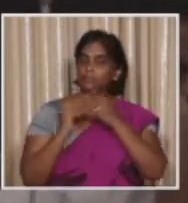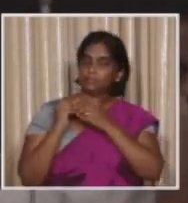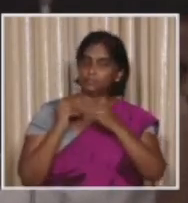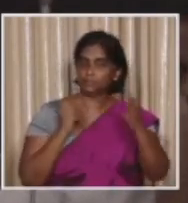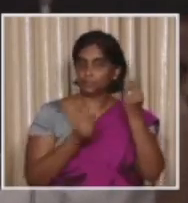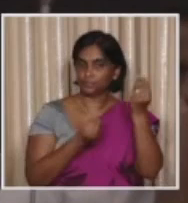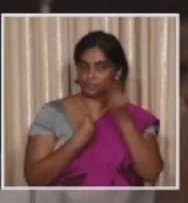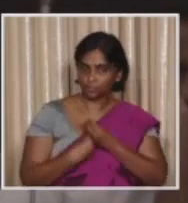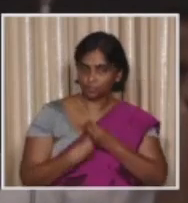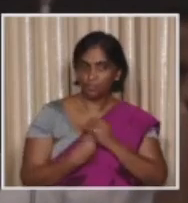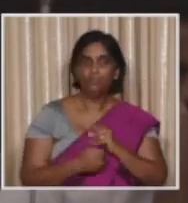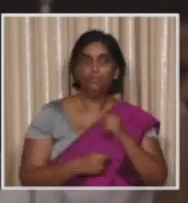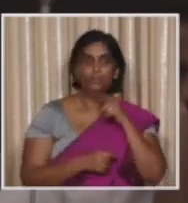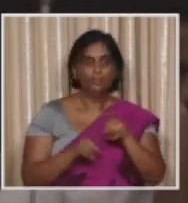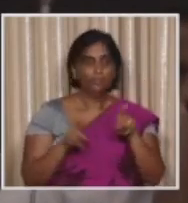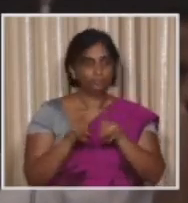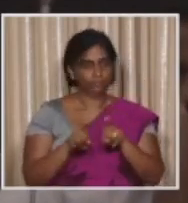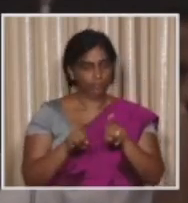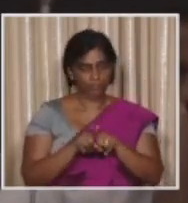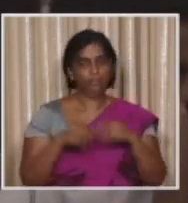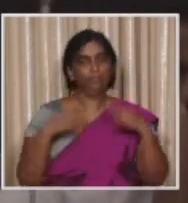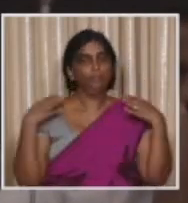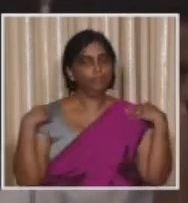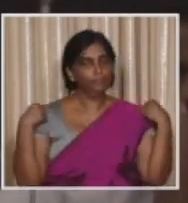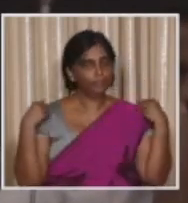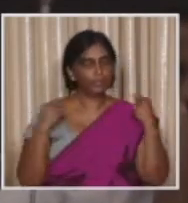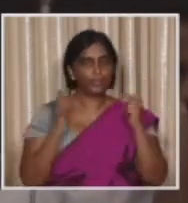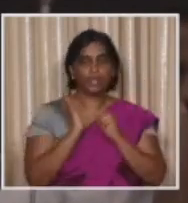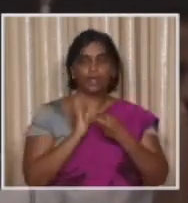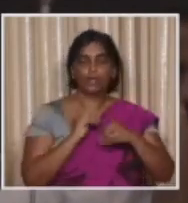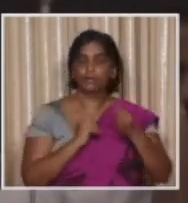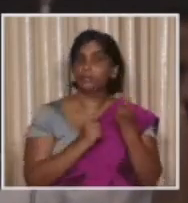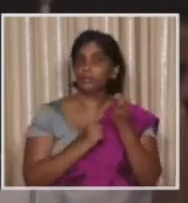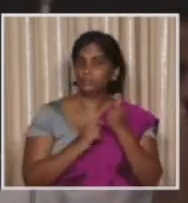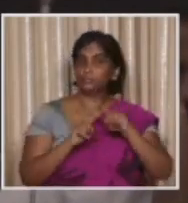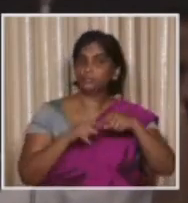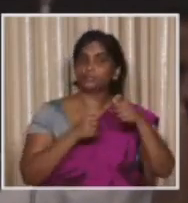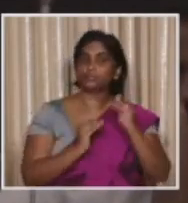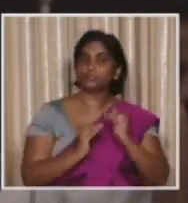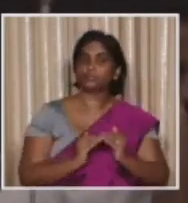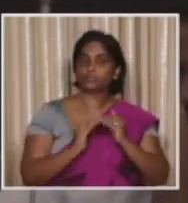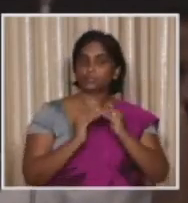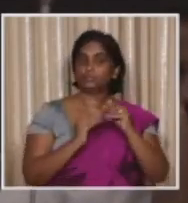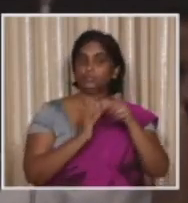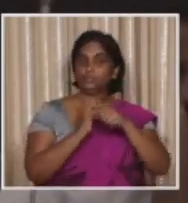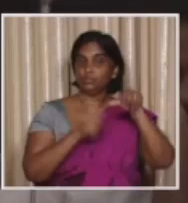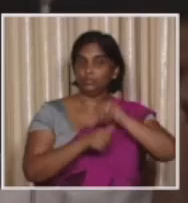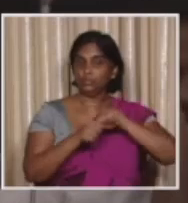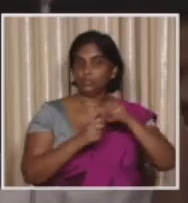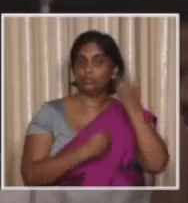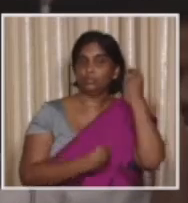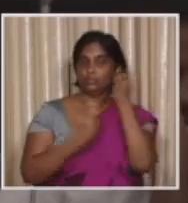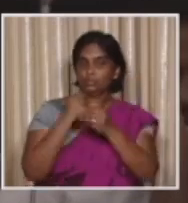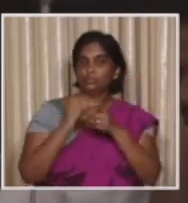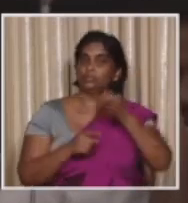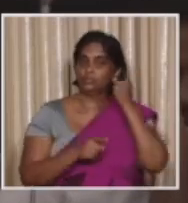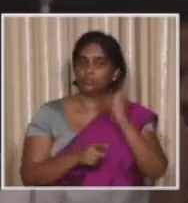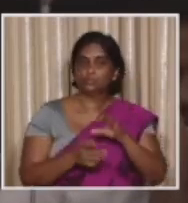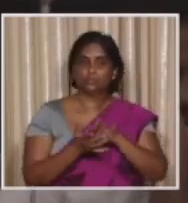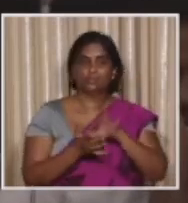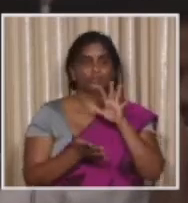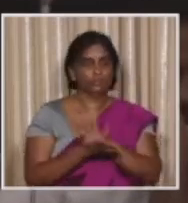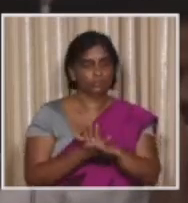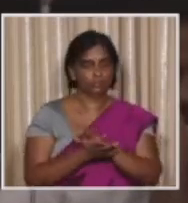ලැබෙනකොට ඒහා සමාන පහසුකම් සහ ණය මුදල් අනෙකුත් සංවර්ධන නියෝජිත ආයතනත් ලබා දෙන්න එකඟතාවය පළ